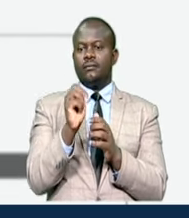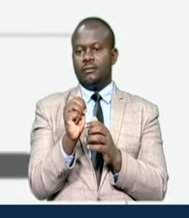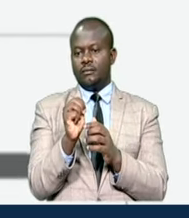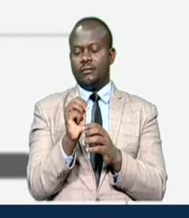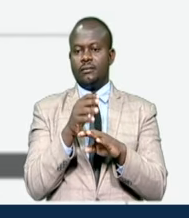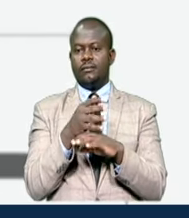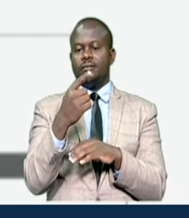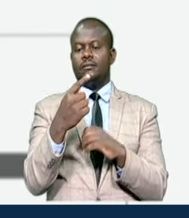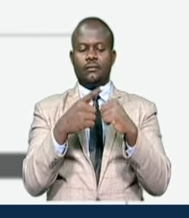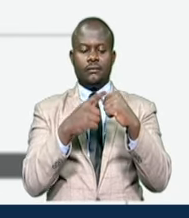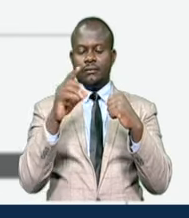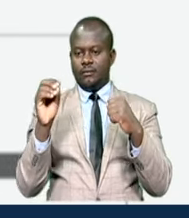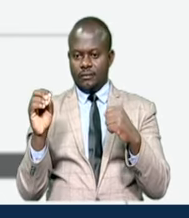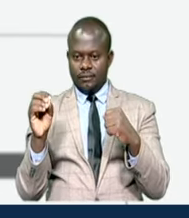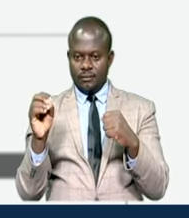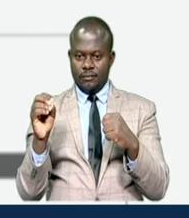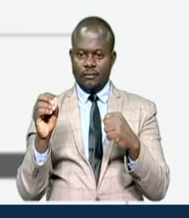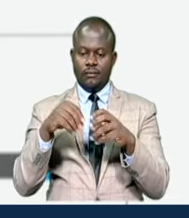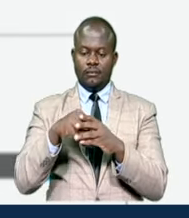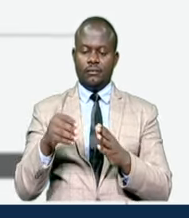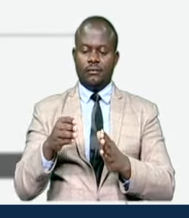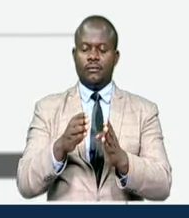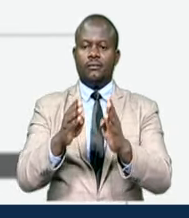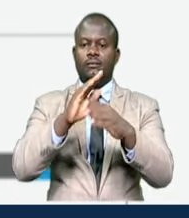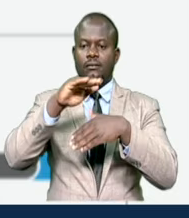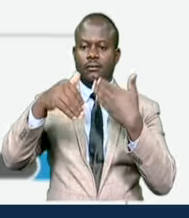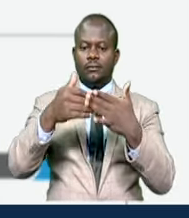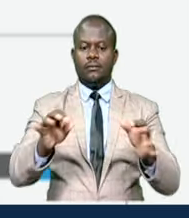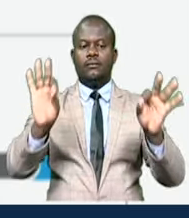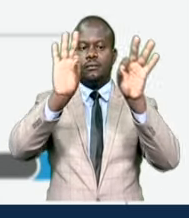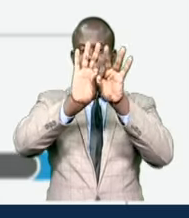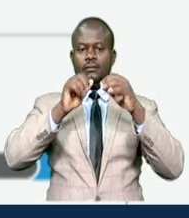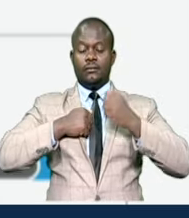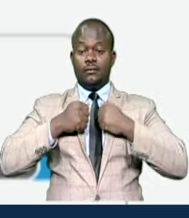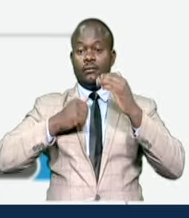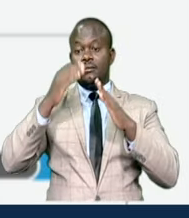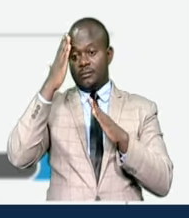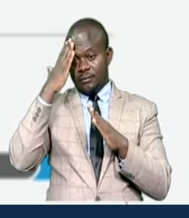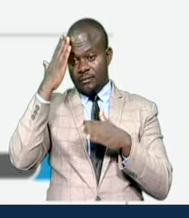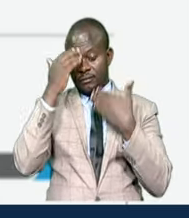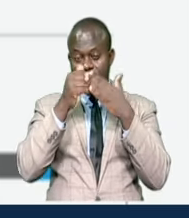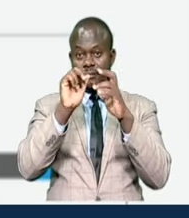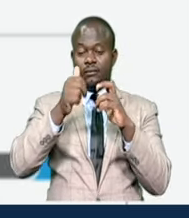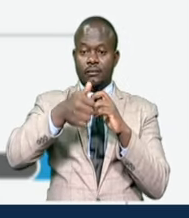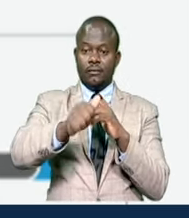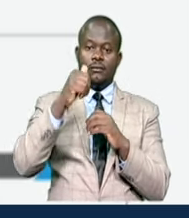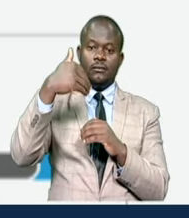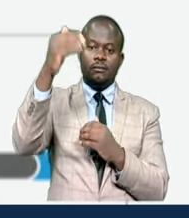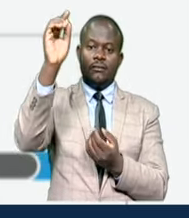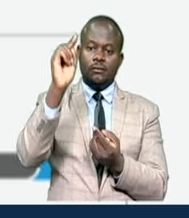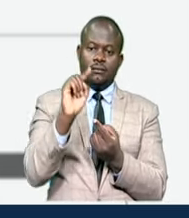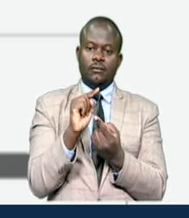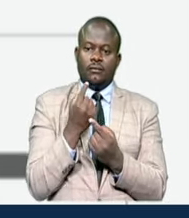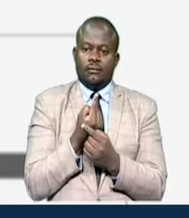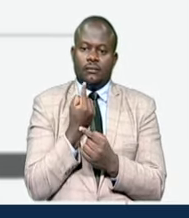kilometero 1,600. Muri iyo mihanda rero ingenzi abanyarwanda barayizi kuko niyo yagiye igabanya